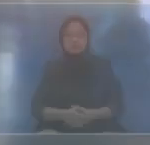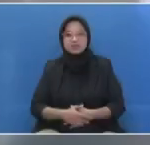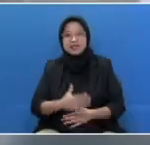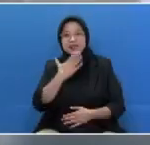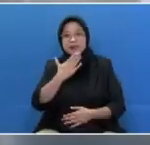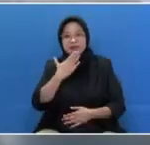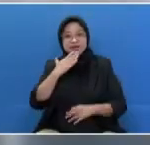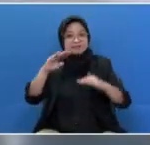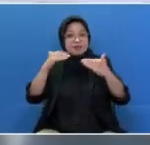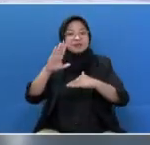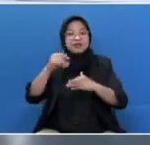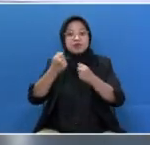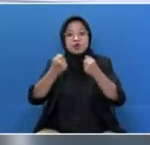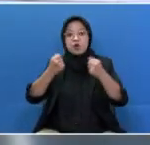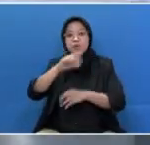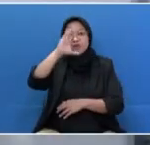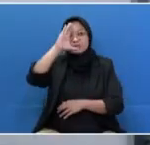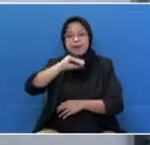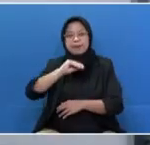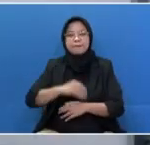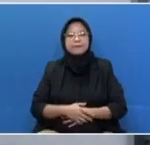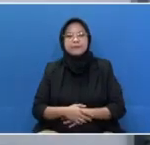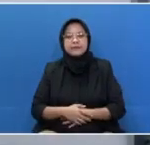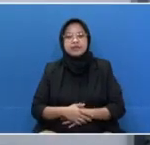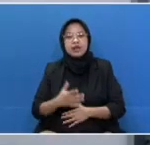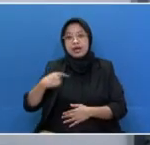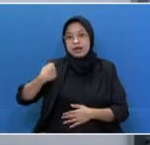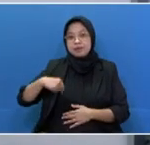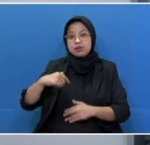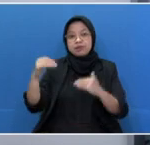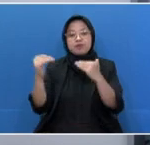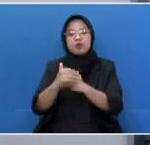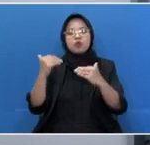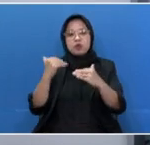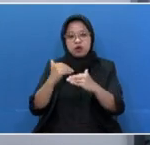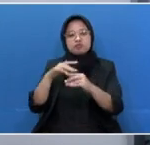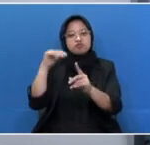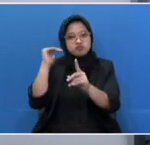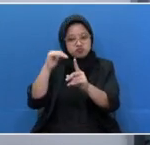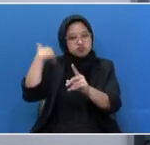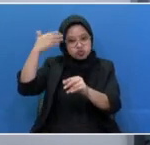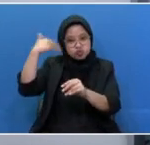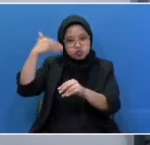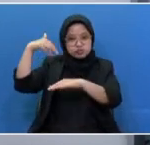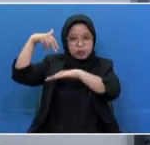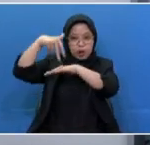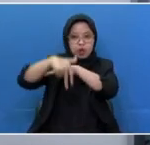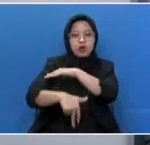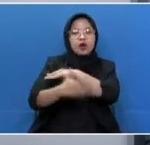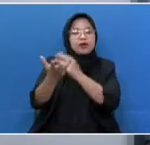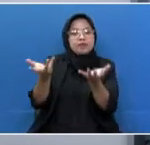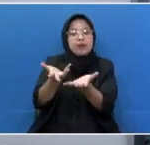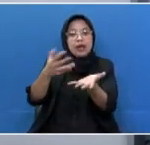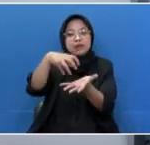Terima kasih anda kembali bersama kami di Kompas malam saudara Kementerian Perhubungan terus mengebut perbaikan eskalator di Stasiun